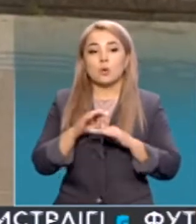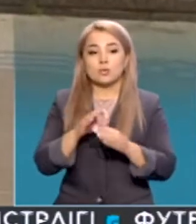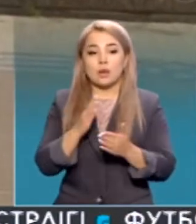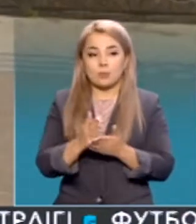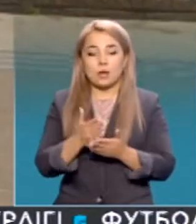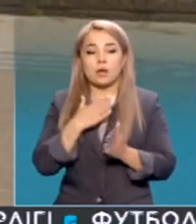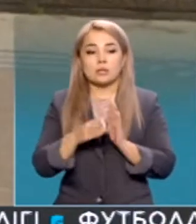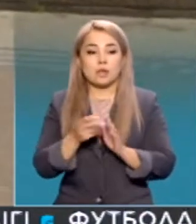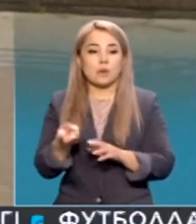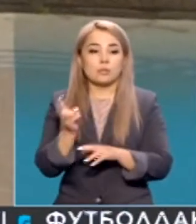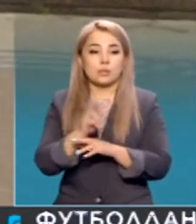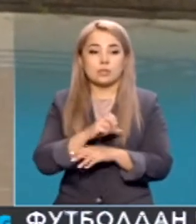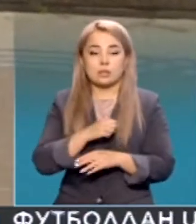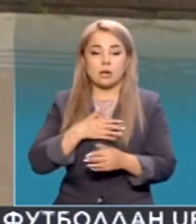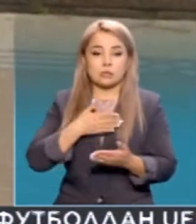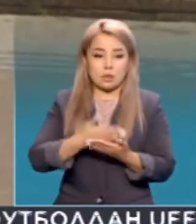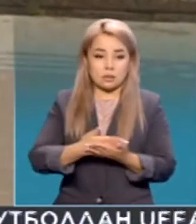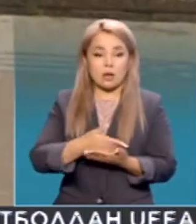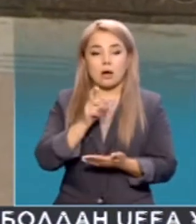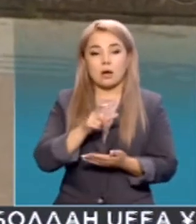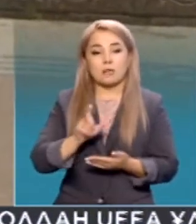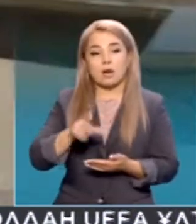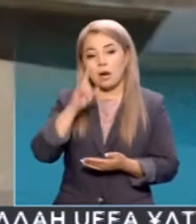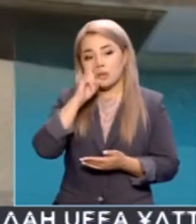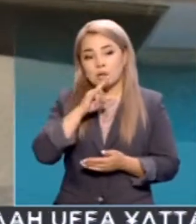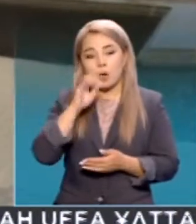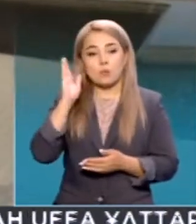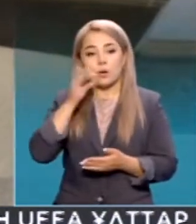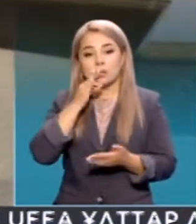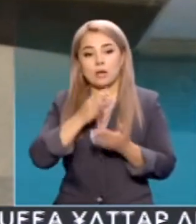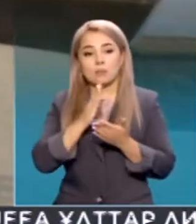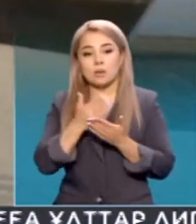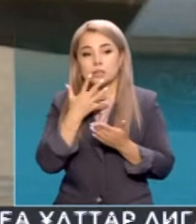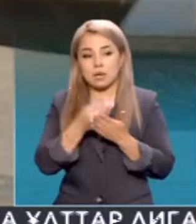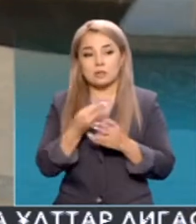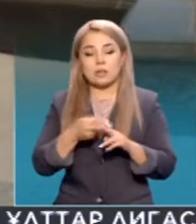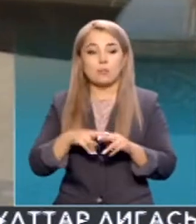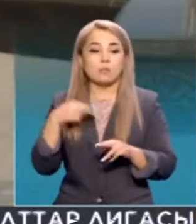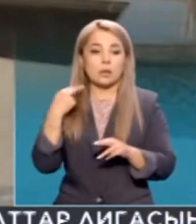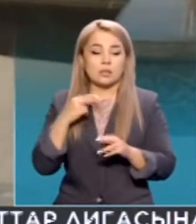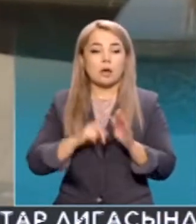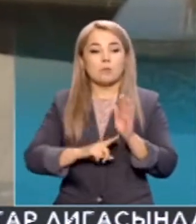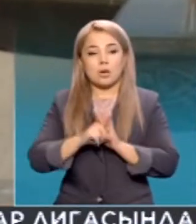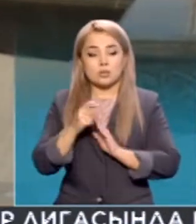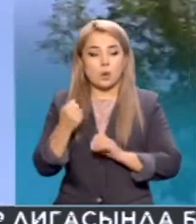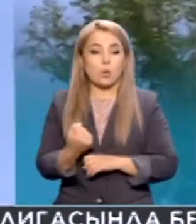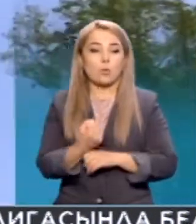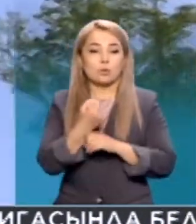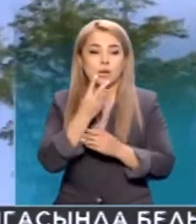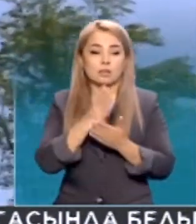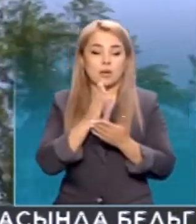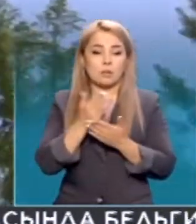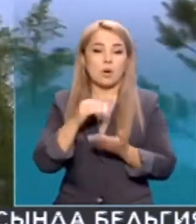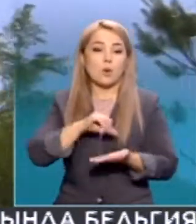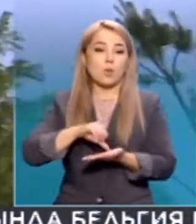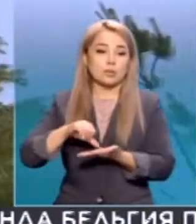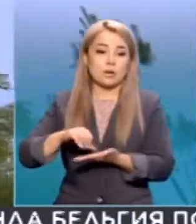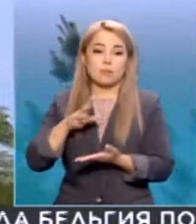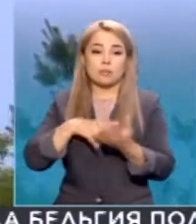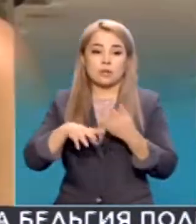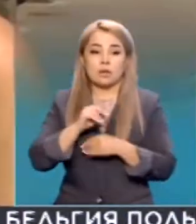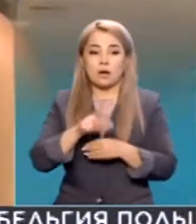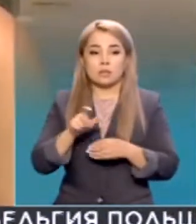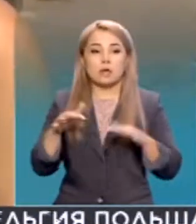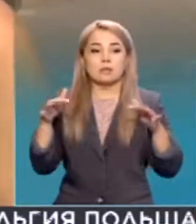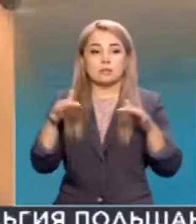Барып дауыс бердік Қазақстанның келешегі үшін. Онан кейін сол президенттің бастамаларын қолдау үшін. Учаскелерде адамдар